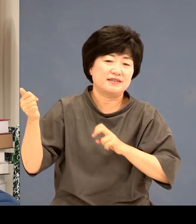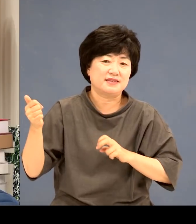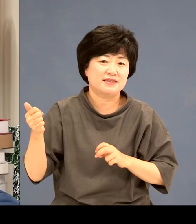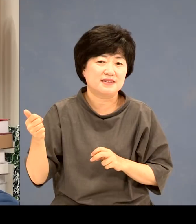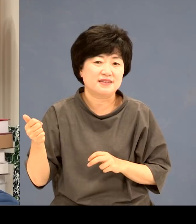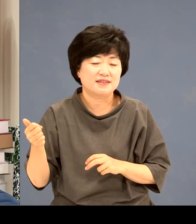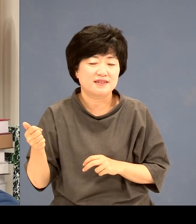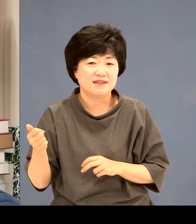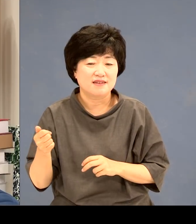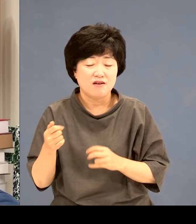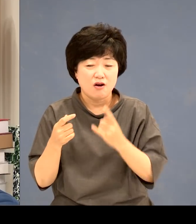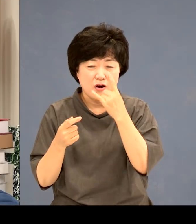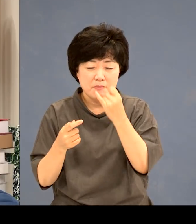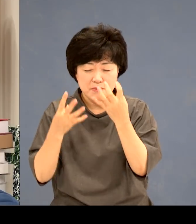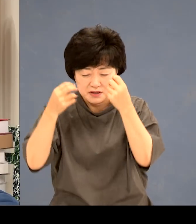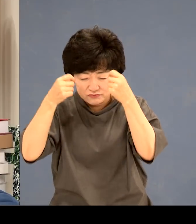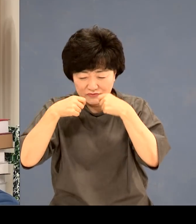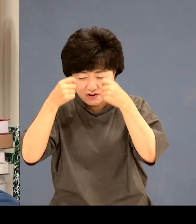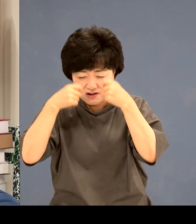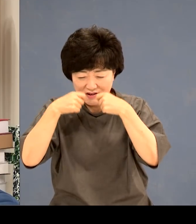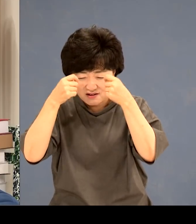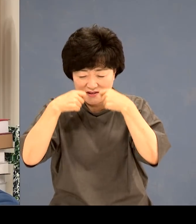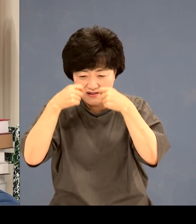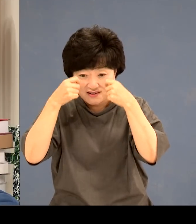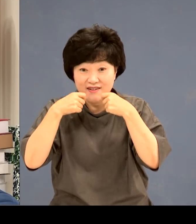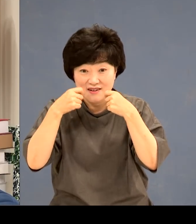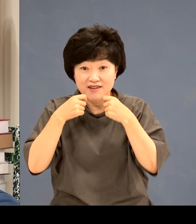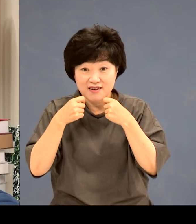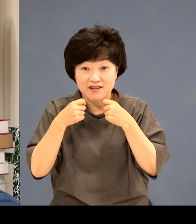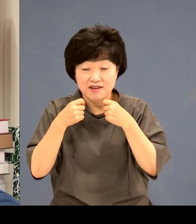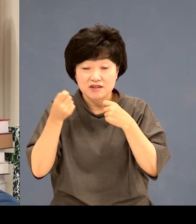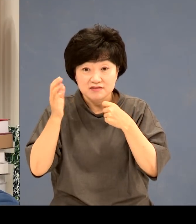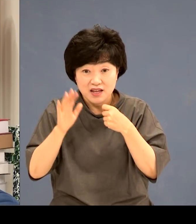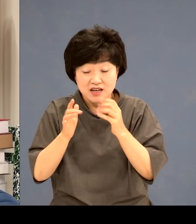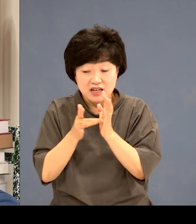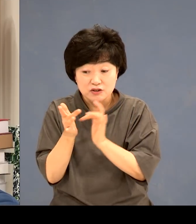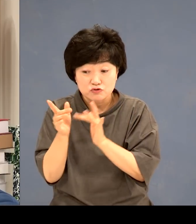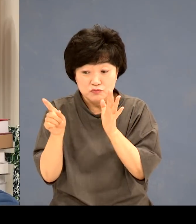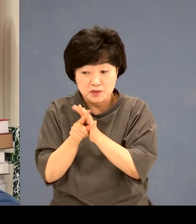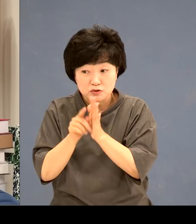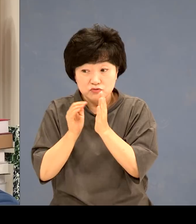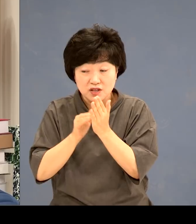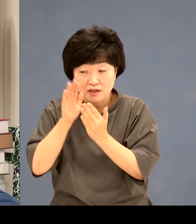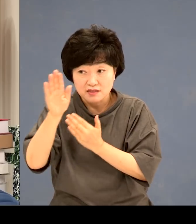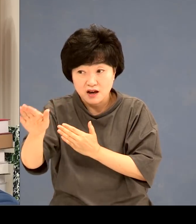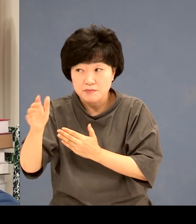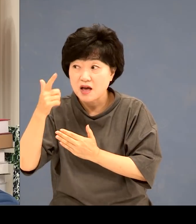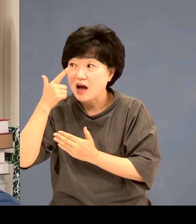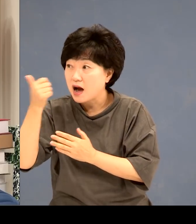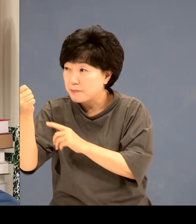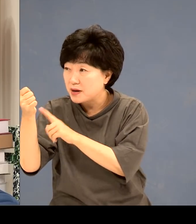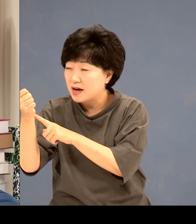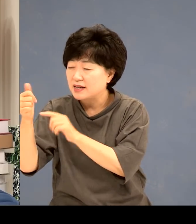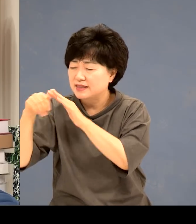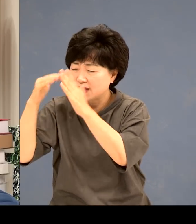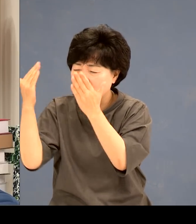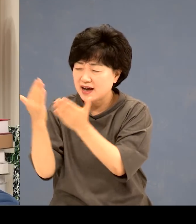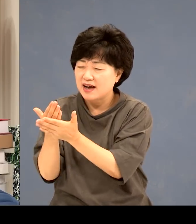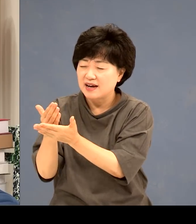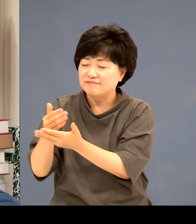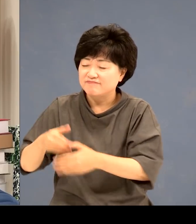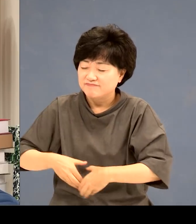이렇게 하셨는데, 그러니까 예수님을 이렇게 만나고 난 이후에도 사실은 아버지를 이렇게 다시 품고 용납하는 것이